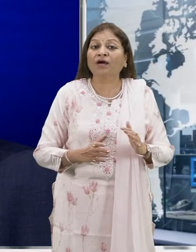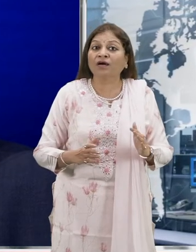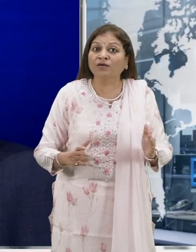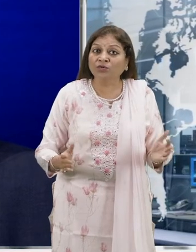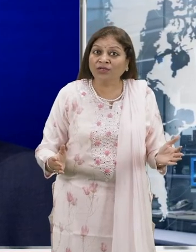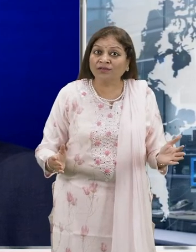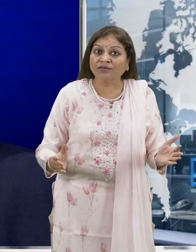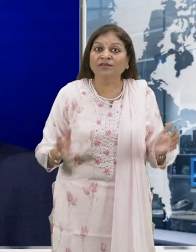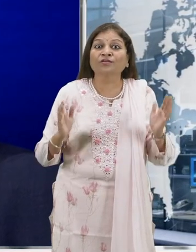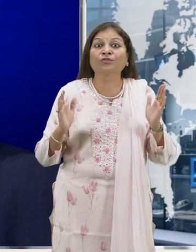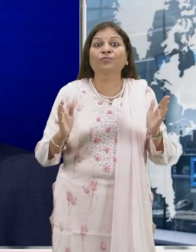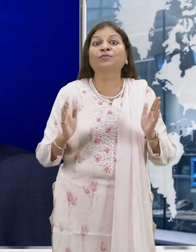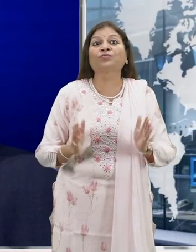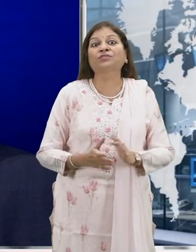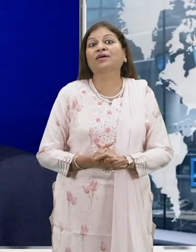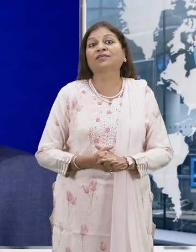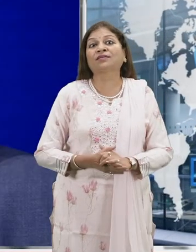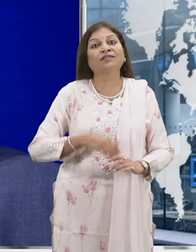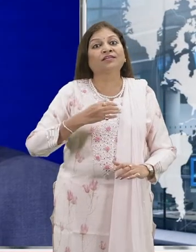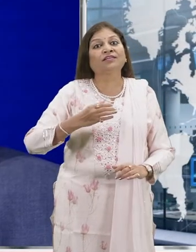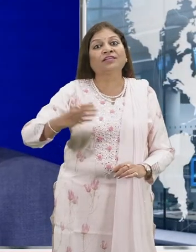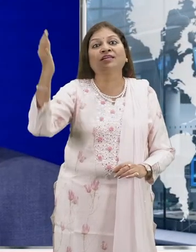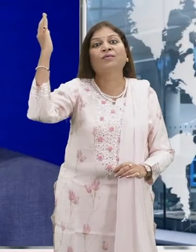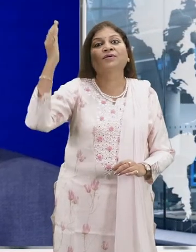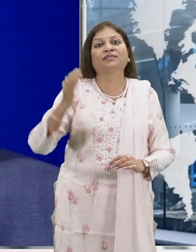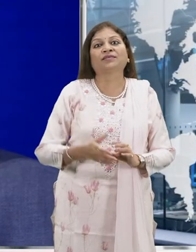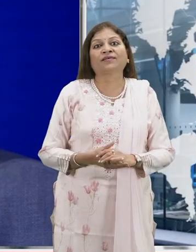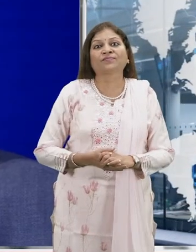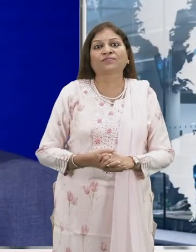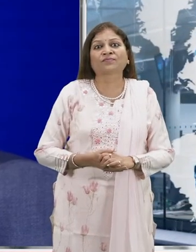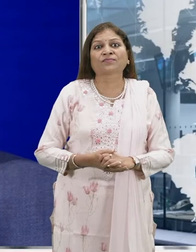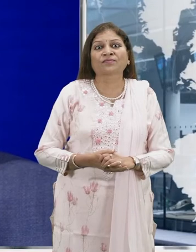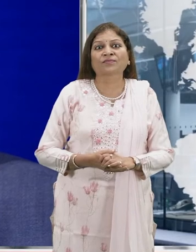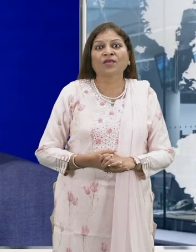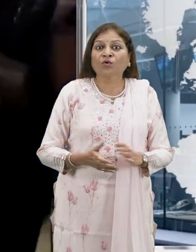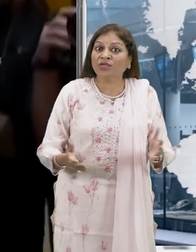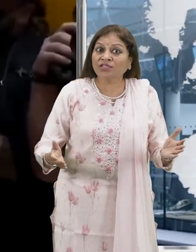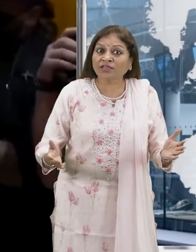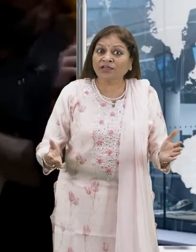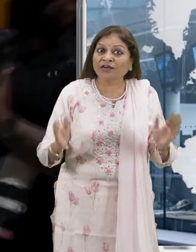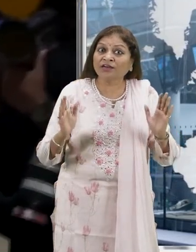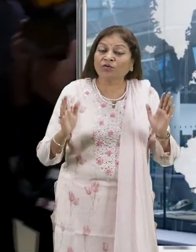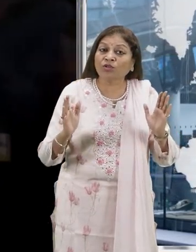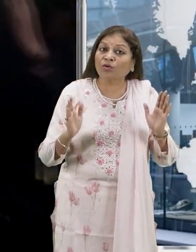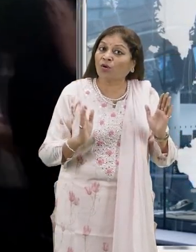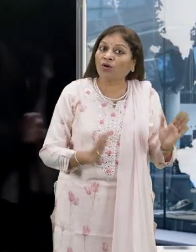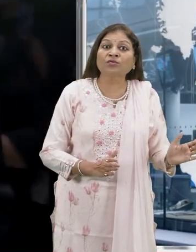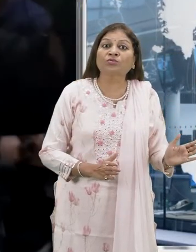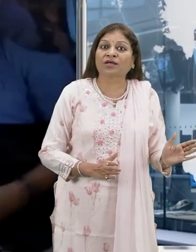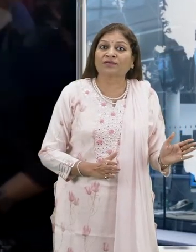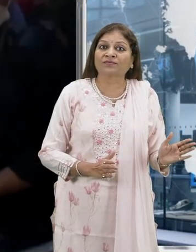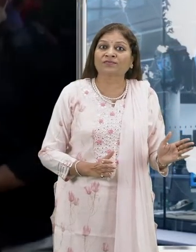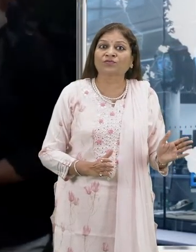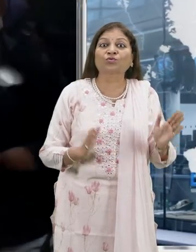अपना अमूल्य नोबेल पुरस्कार तक नीलाम कर दिया। उनकी जगह अगर कोई